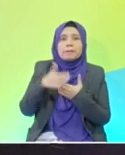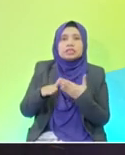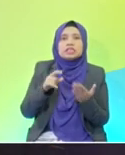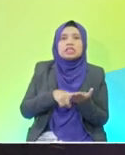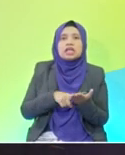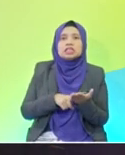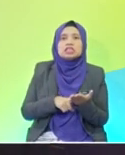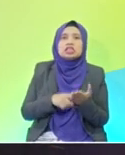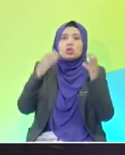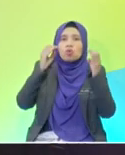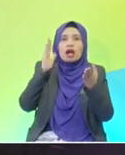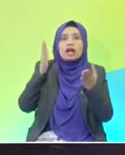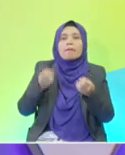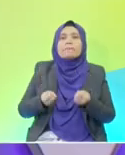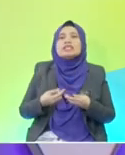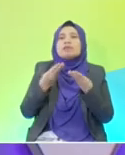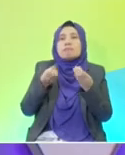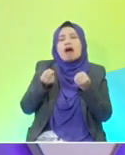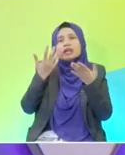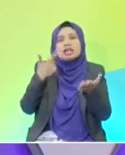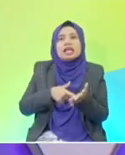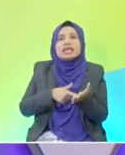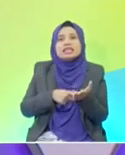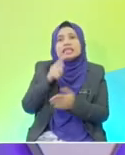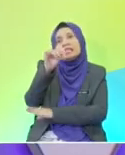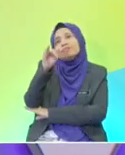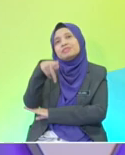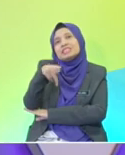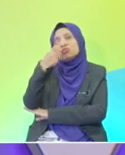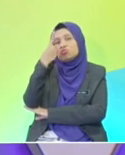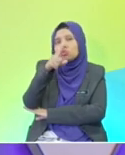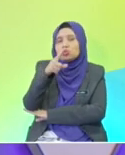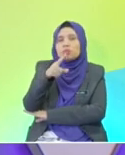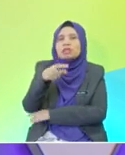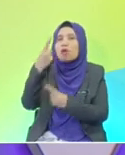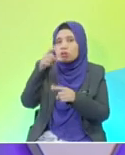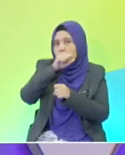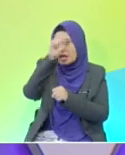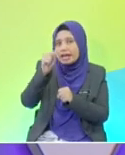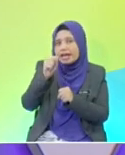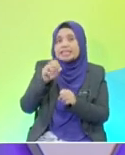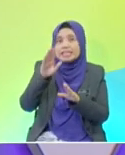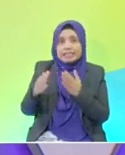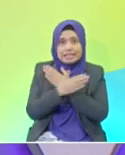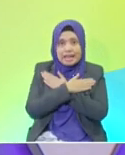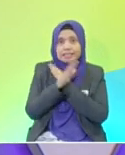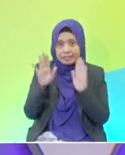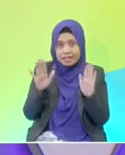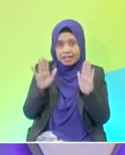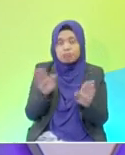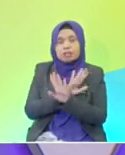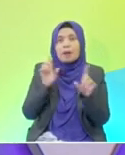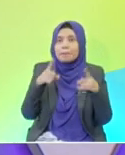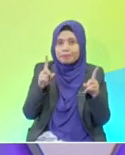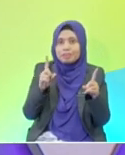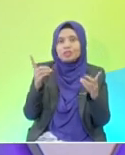banyak lagi nak bagi kepada tips kita untuk Cemerlang kita satu tiga jangan ke mana-mana murid-murid